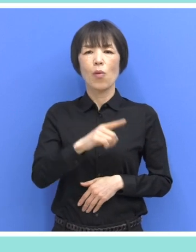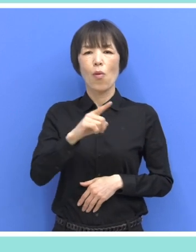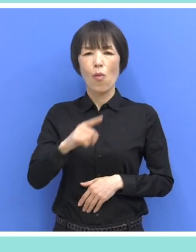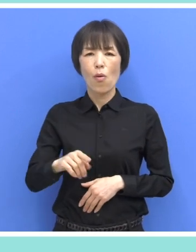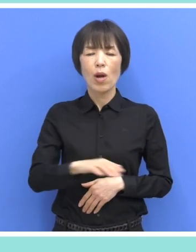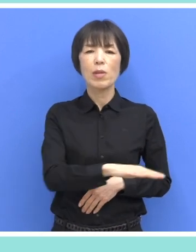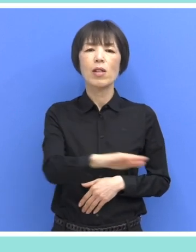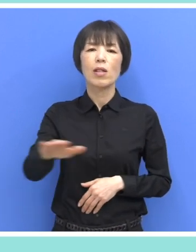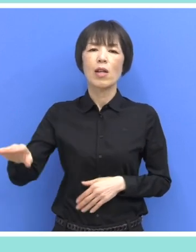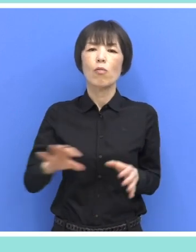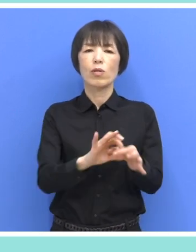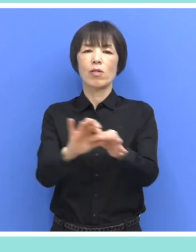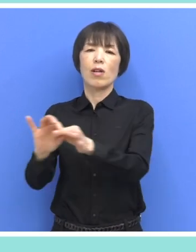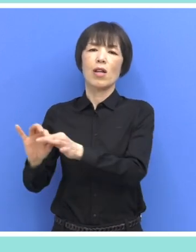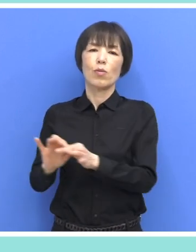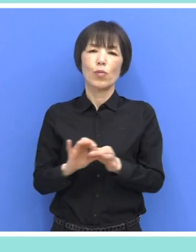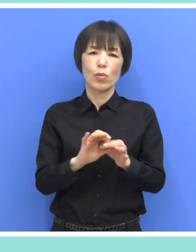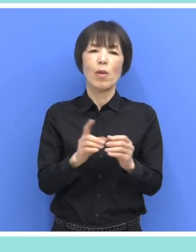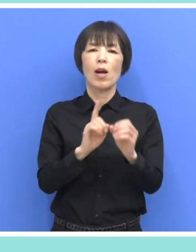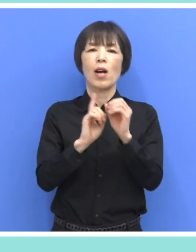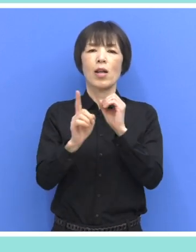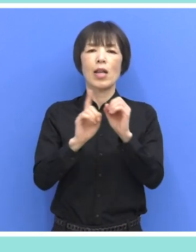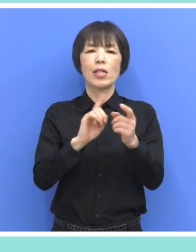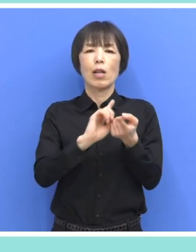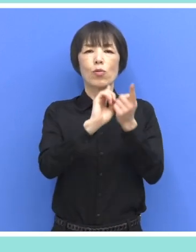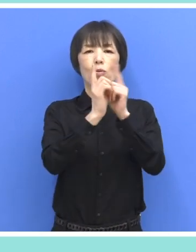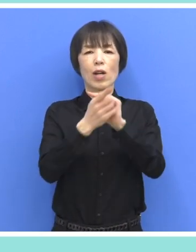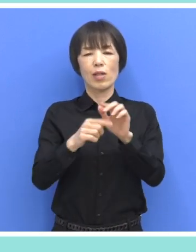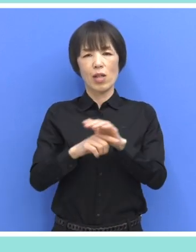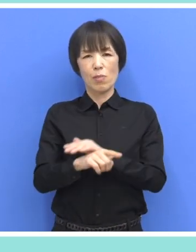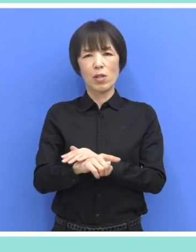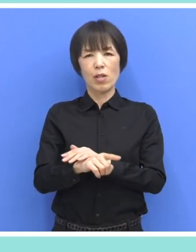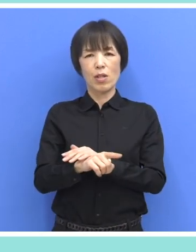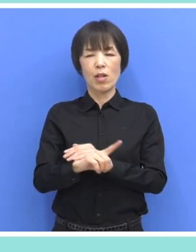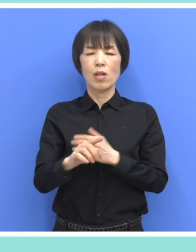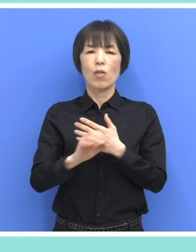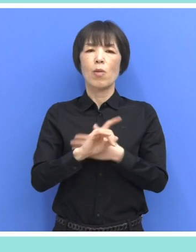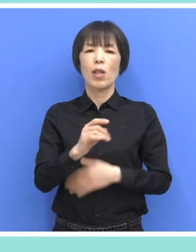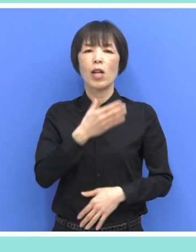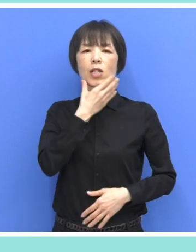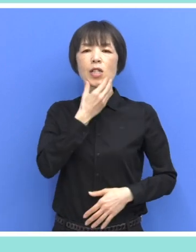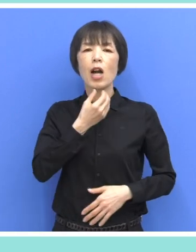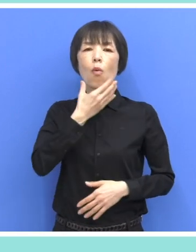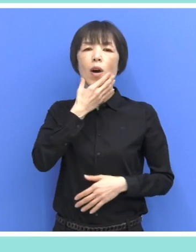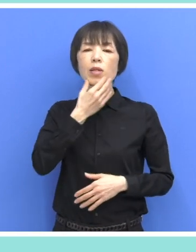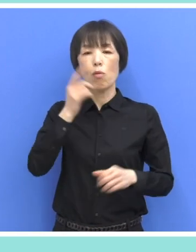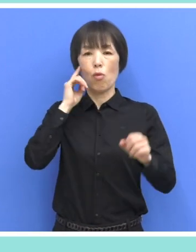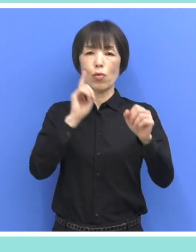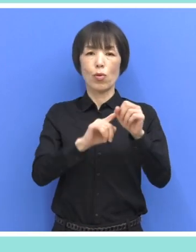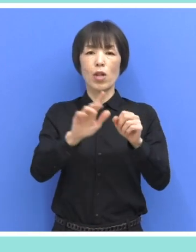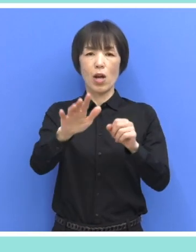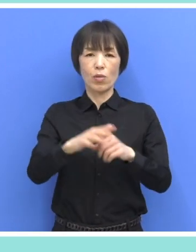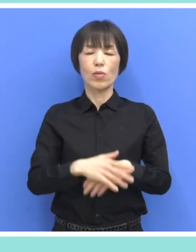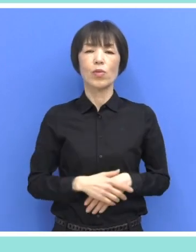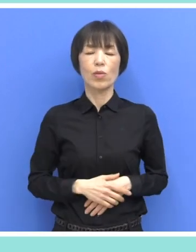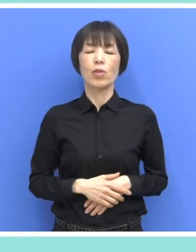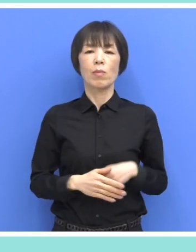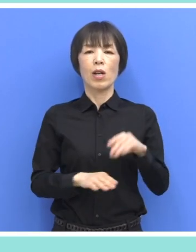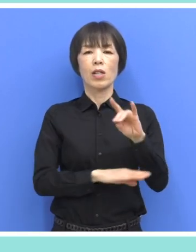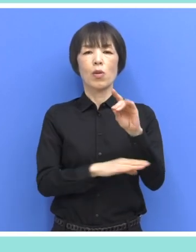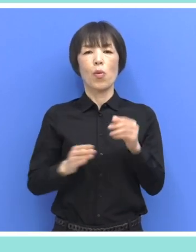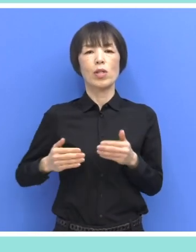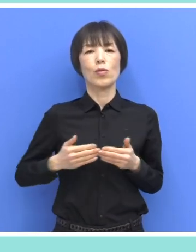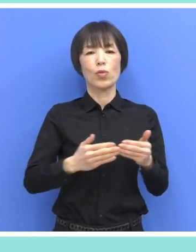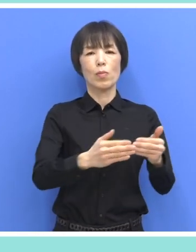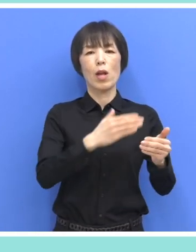みんなをつなげるデジタル化です。人が幸せになれるデジタル化っていうものをですね進めていきたいっていうことが基本です。